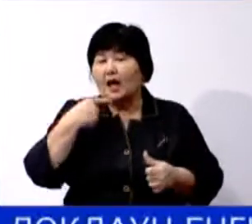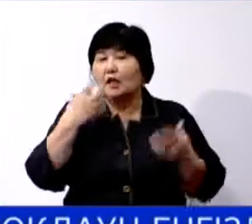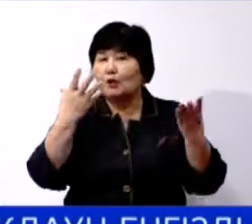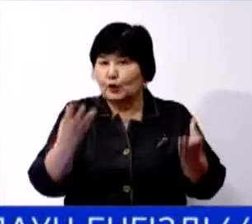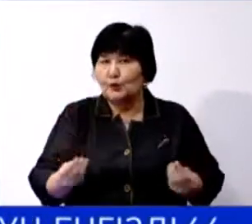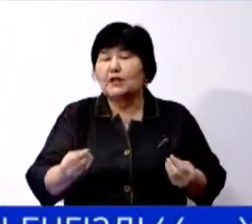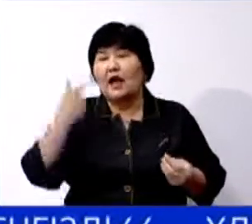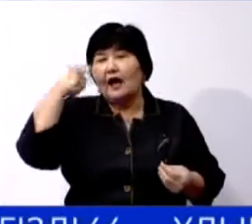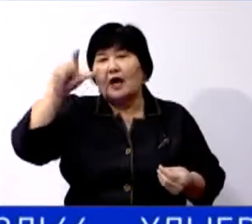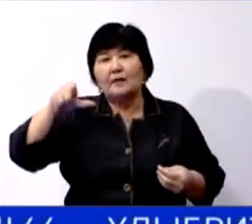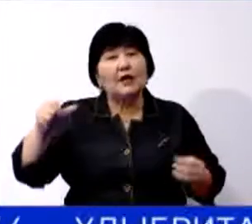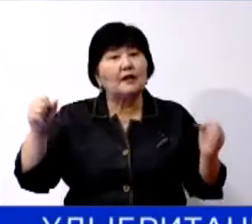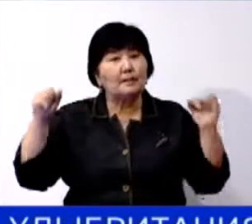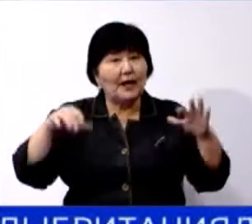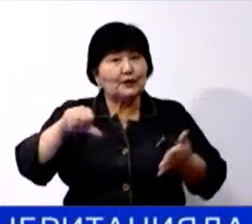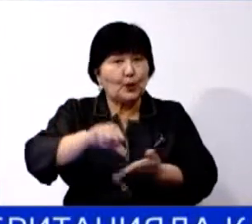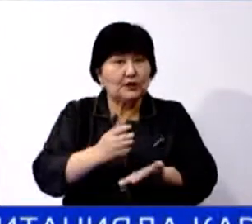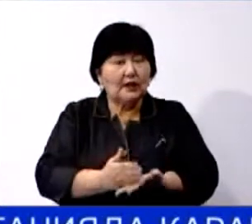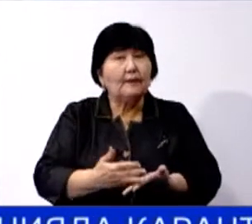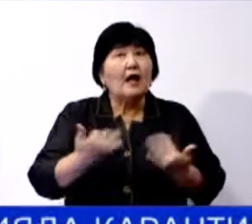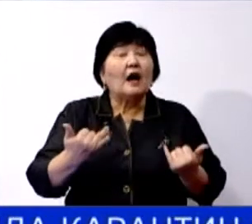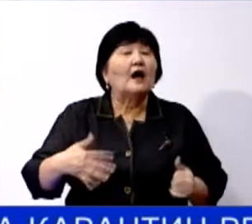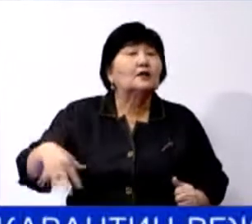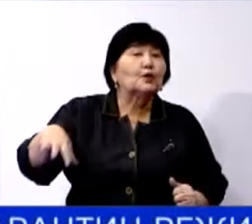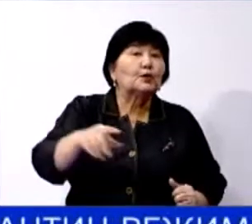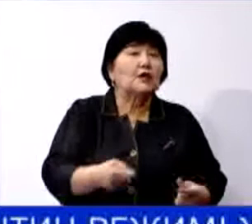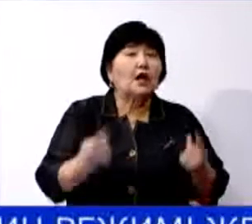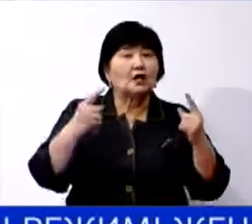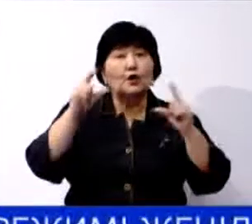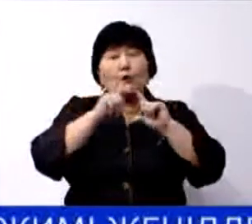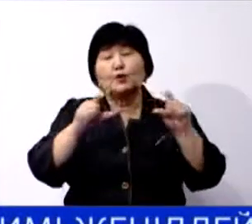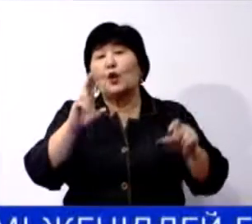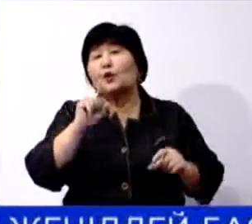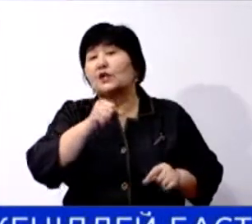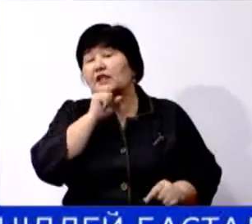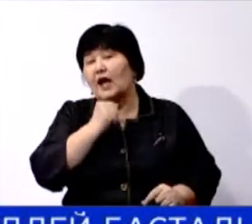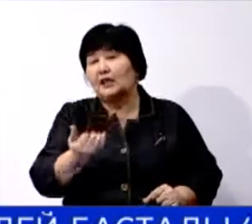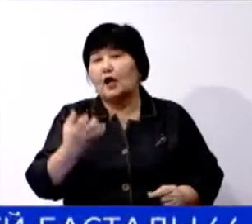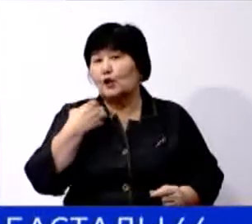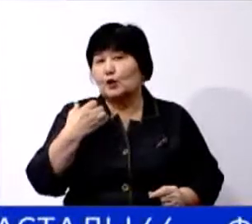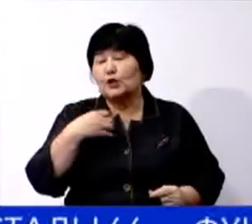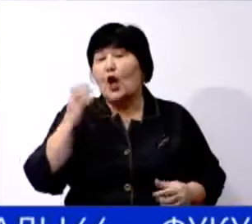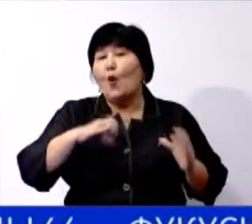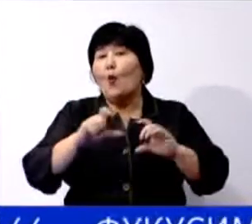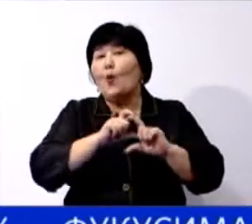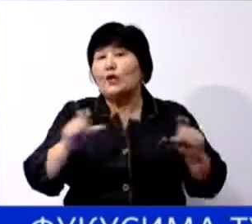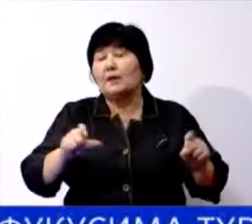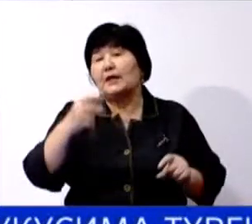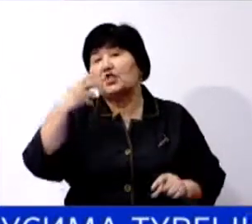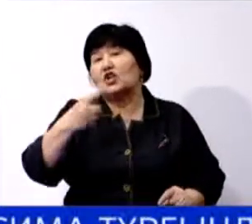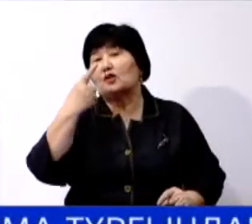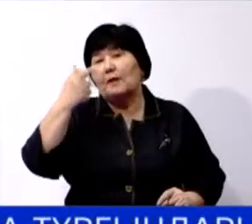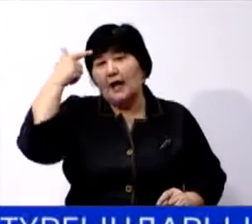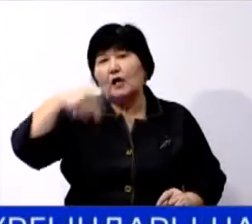орай ғалымдар бас қосты. Қазір өңірдегі іргелі оқу ордасы Қорқыт ата атындағы Қызылорда университетінде 21